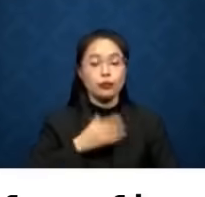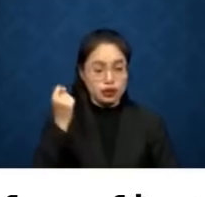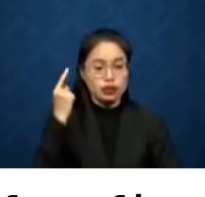ทักษิณนะครับ